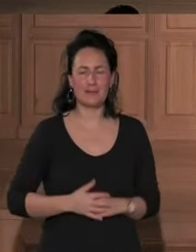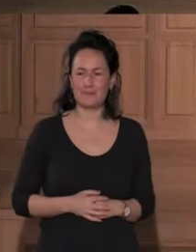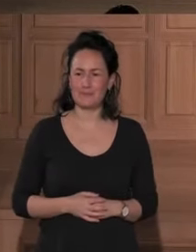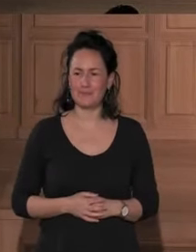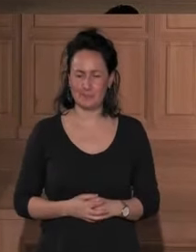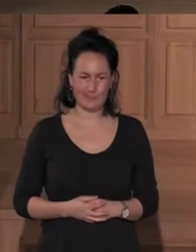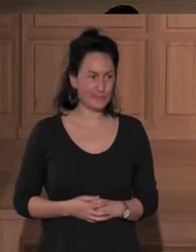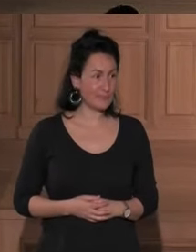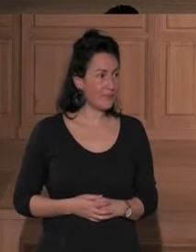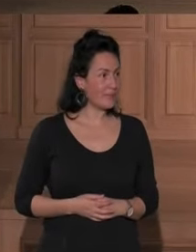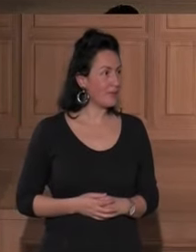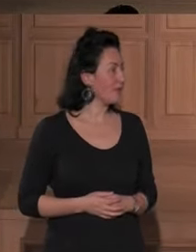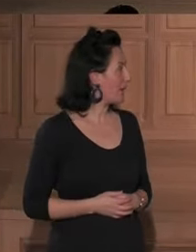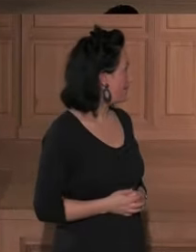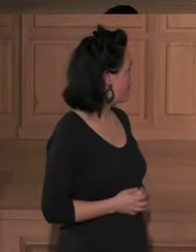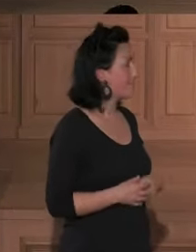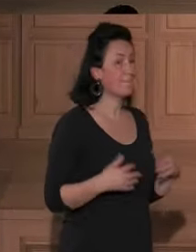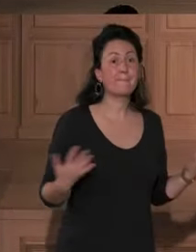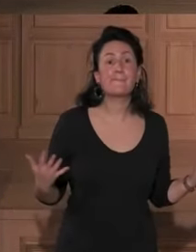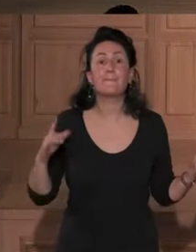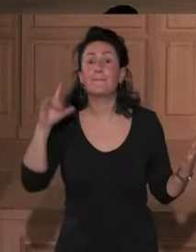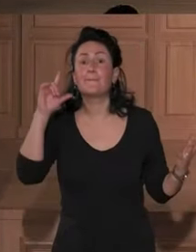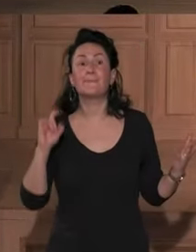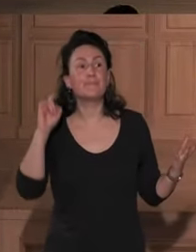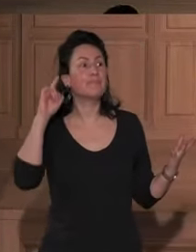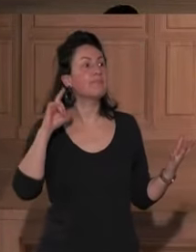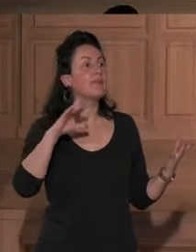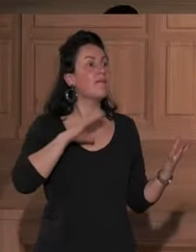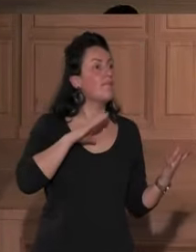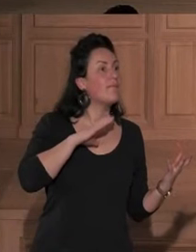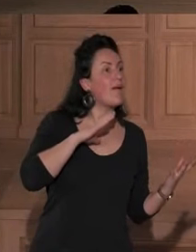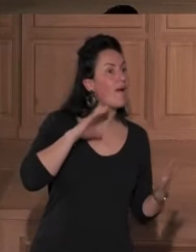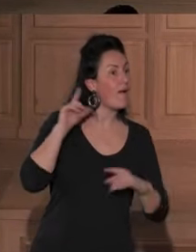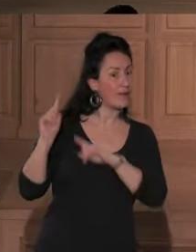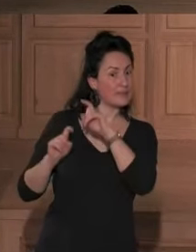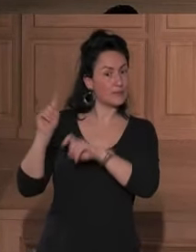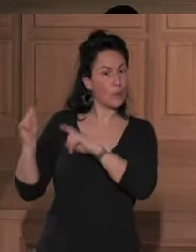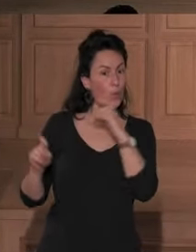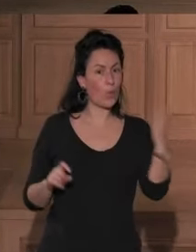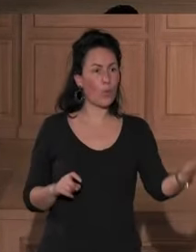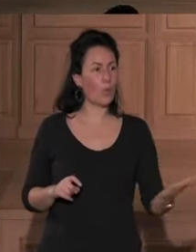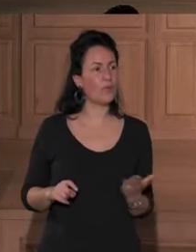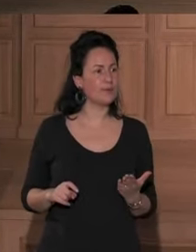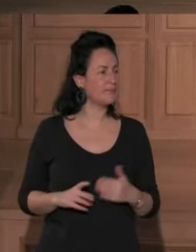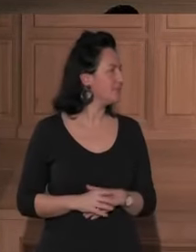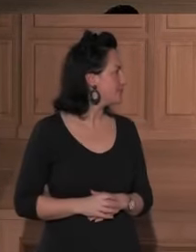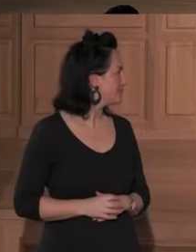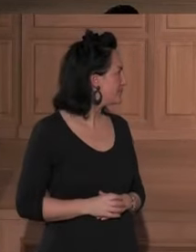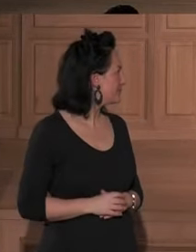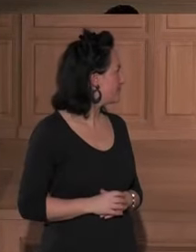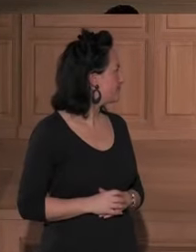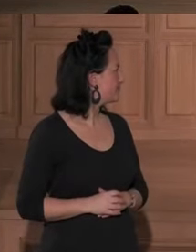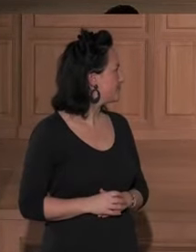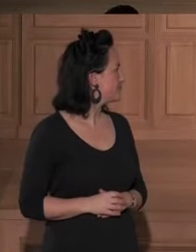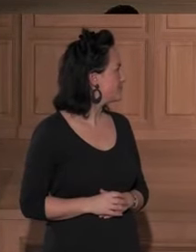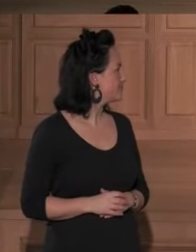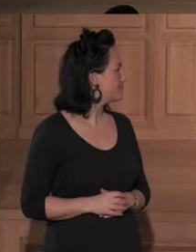pour la partie quête. Et puis on va commencer du coup avec les questions. Si Alban en a à m'amener, je vais commencer.